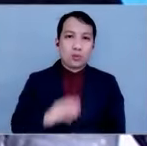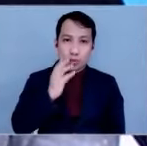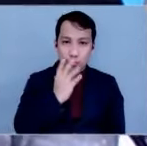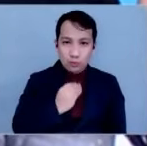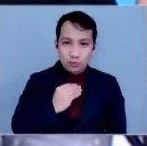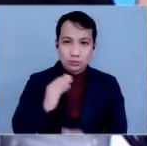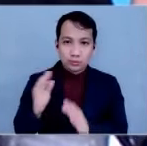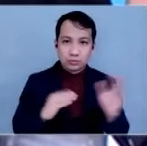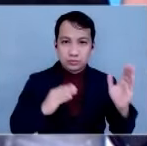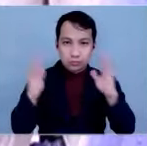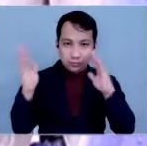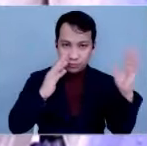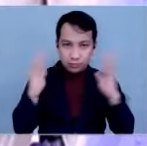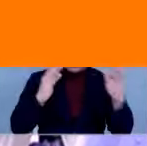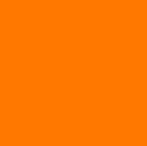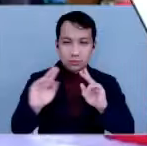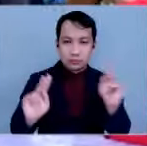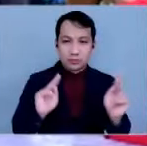bagyo. Yeah, correct.